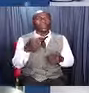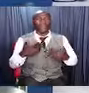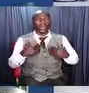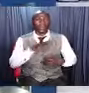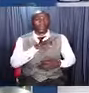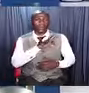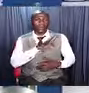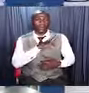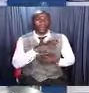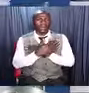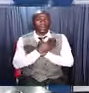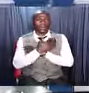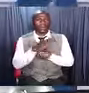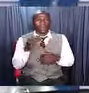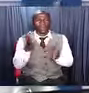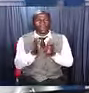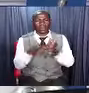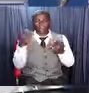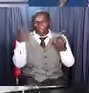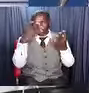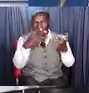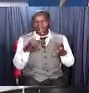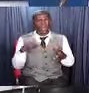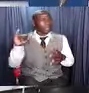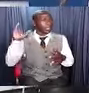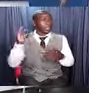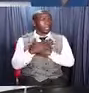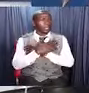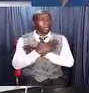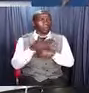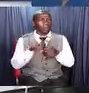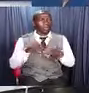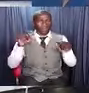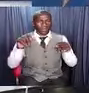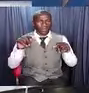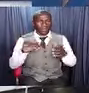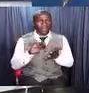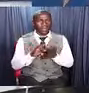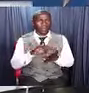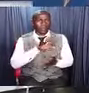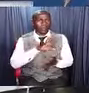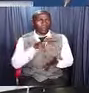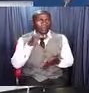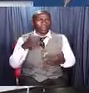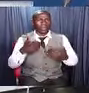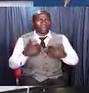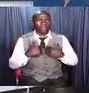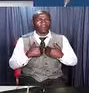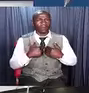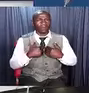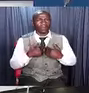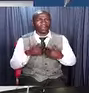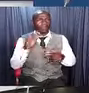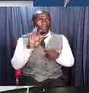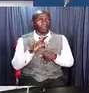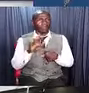There is no fruit of love anymore. Yesu anashangaa. And Jesus is jana surprised. Ulipenda. You loved yesterday. Leo tunda hilo hamna. Today you don't have that fruit. Huku